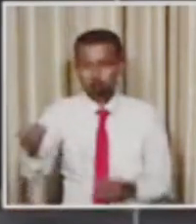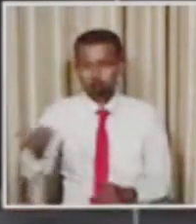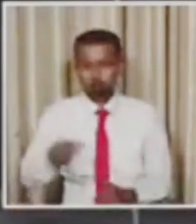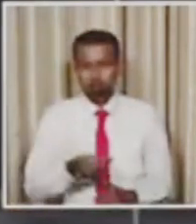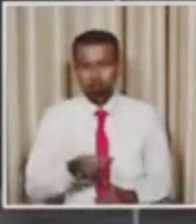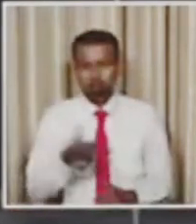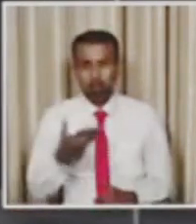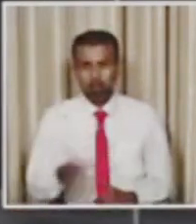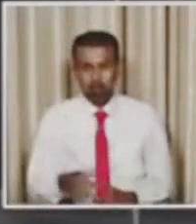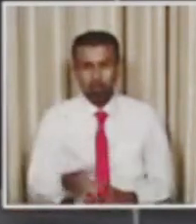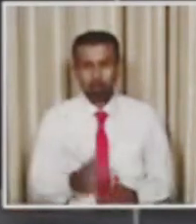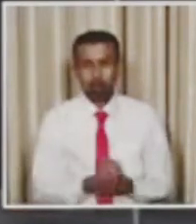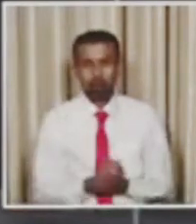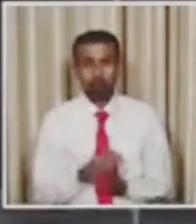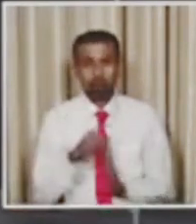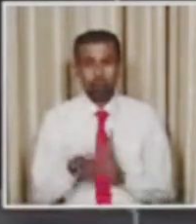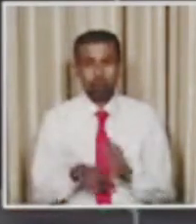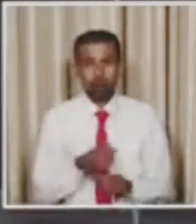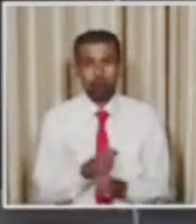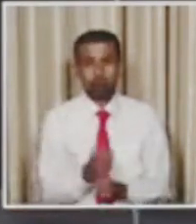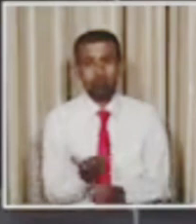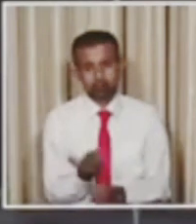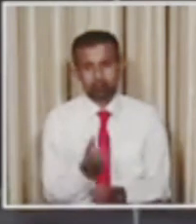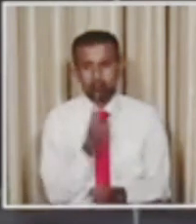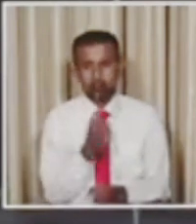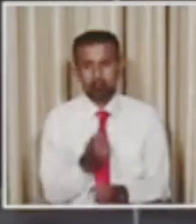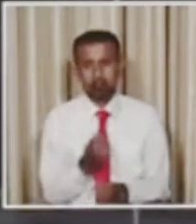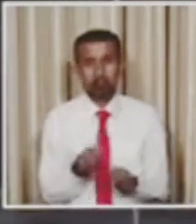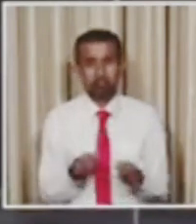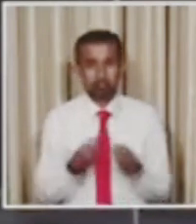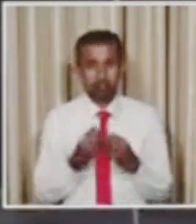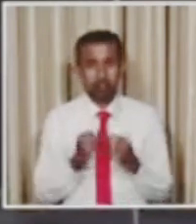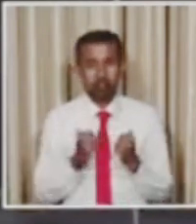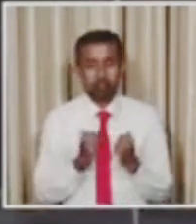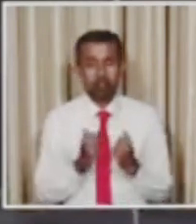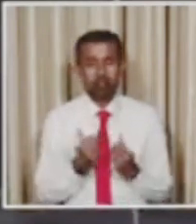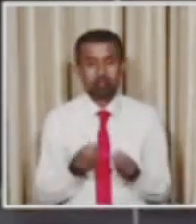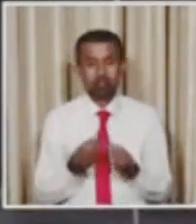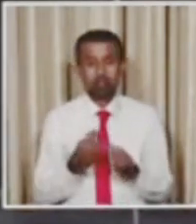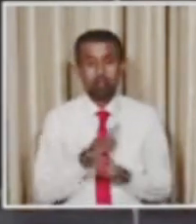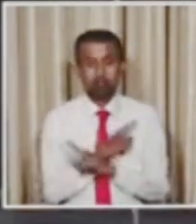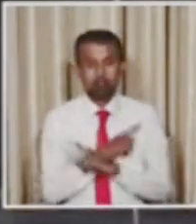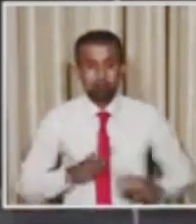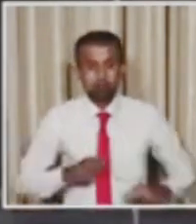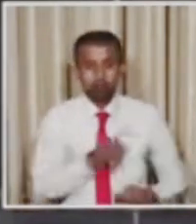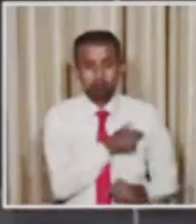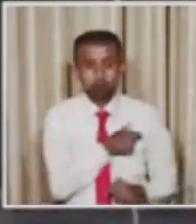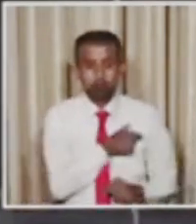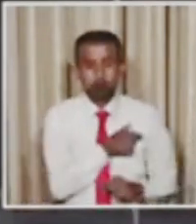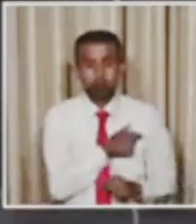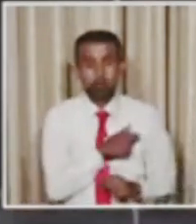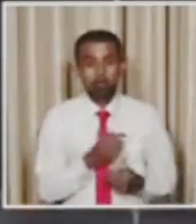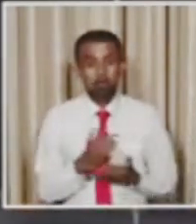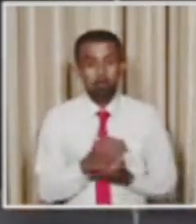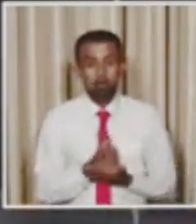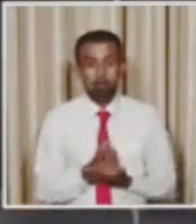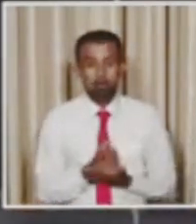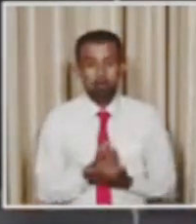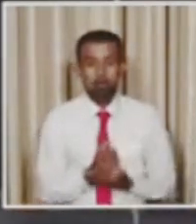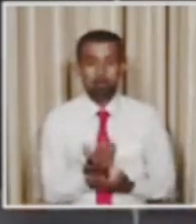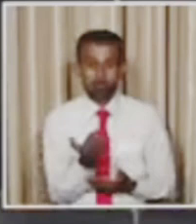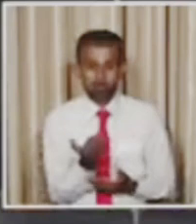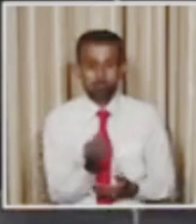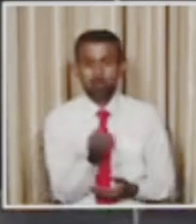තීරයට. ඔවුන් ශ්‍රී ලංකා රජයෙන් ඉල්ලා හිටිය අපිට බාර දෙන ජීවග්‍රහයෙන් වේලු පිල්ලේ පිරපාහරන් හා ඉතුරු නායකයන් ඔවුන් ඉල්ලා